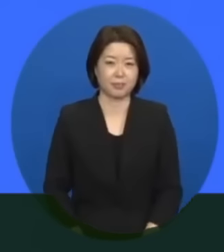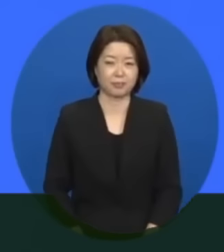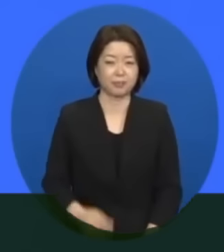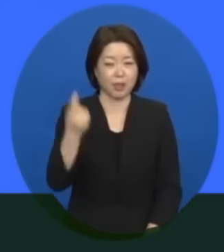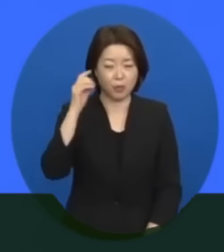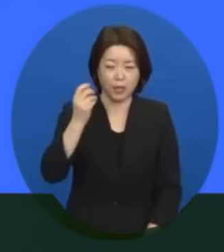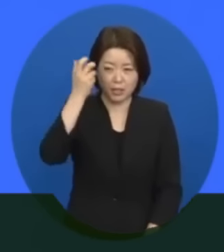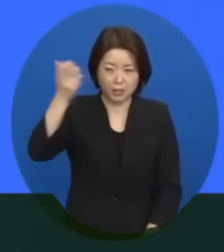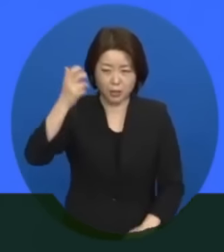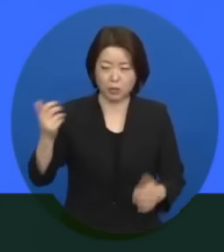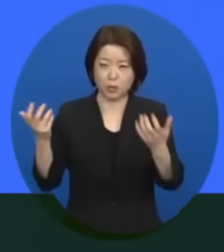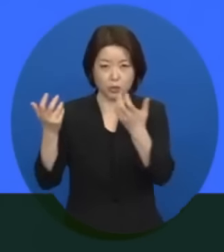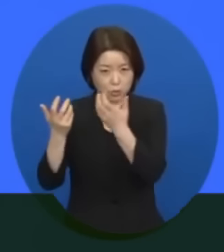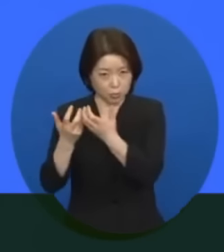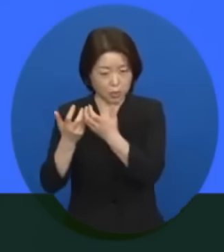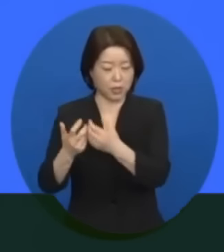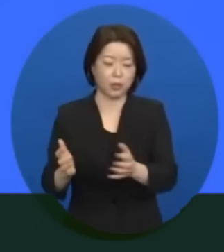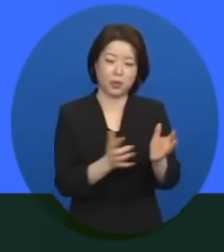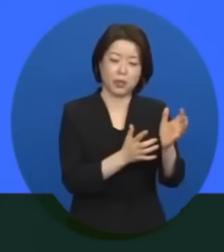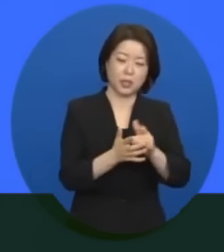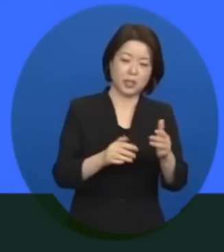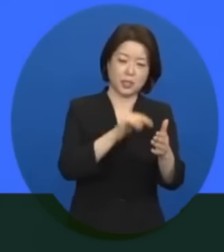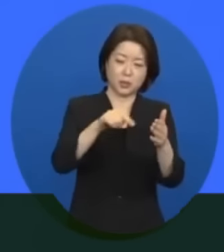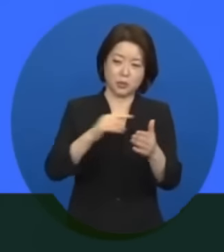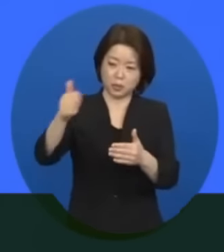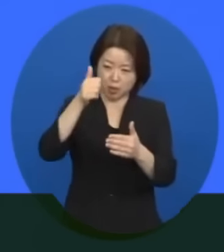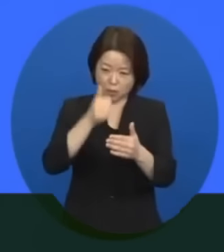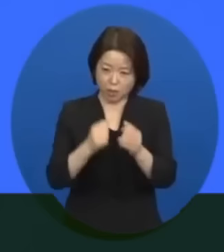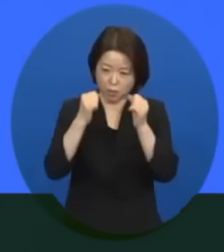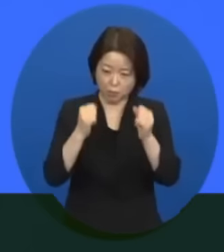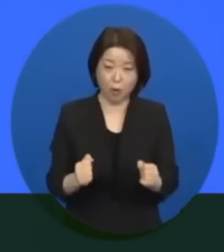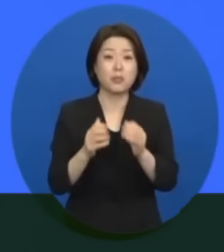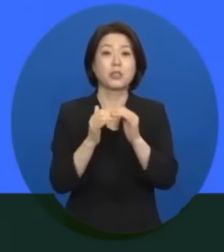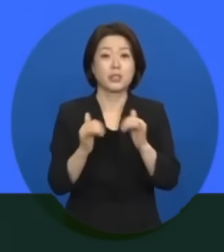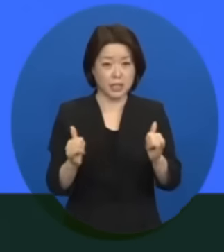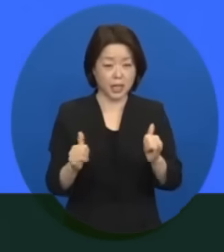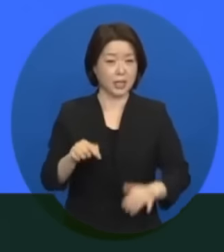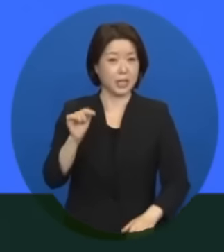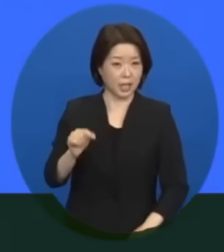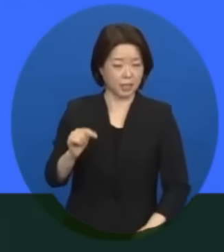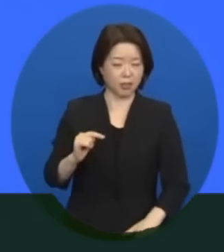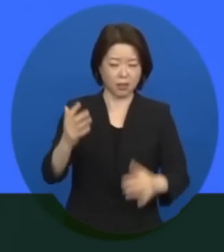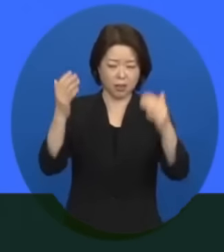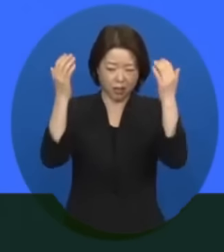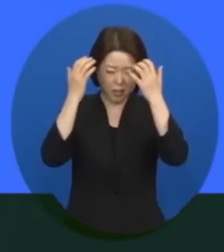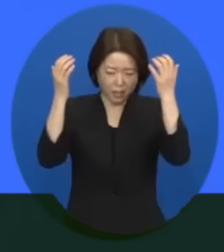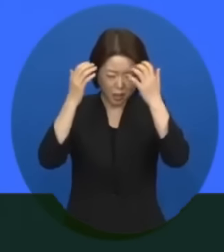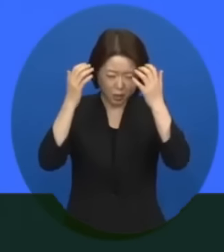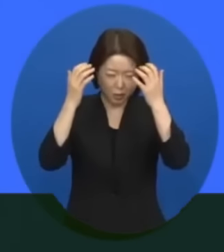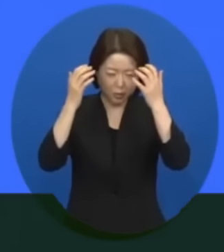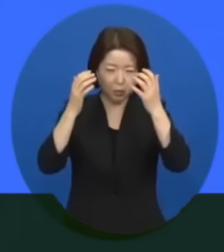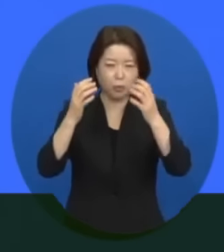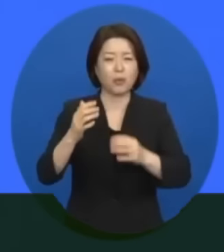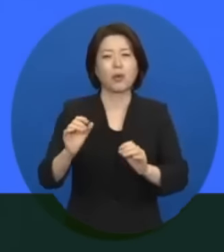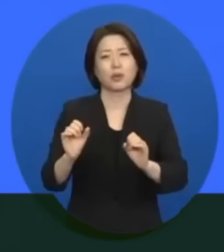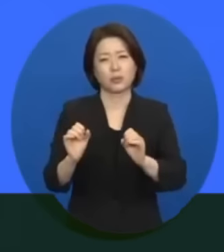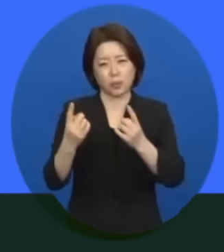성령으로 충만하고 또 예수 그리스도 안에 거하고 머무는 자에게는 이런 시련과 고난이 따르기